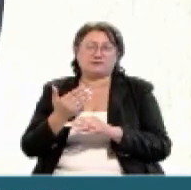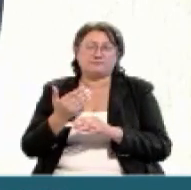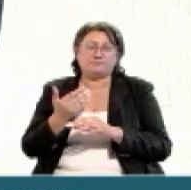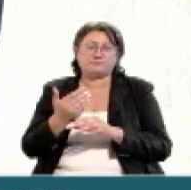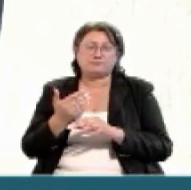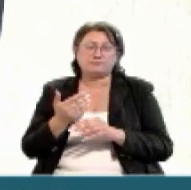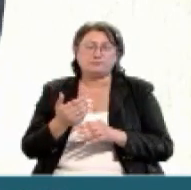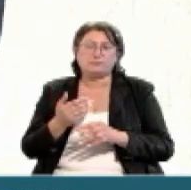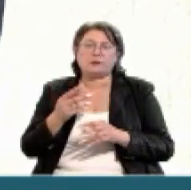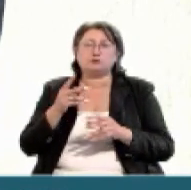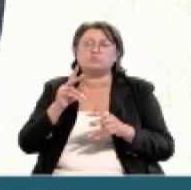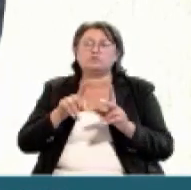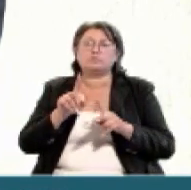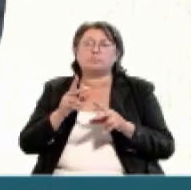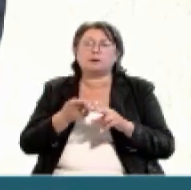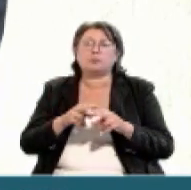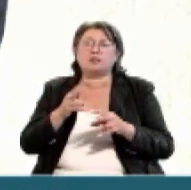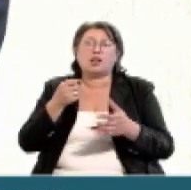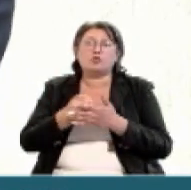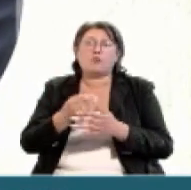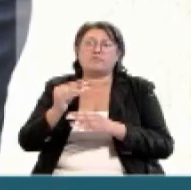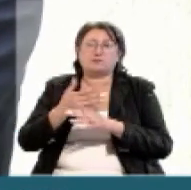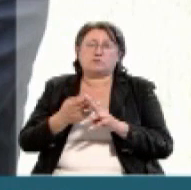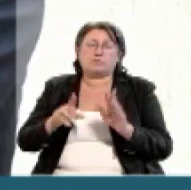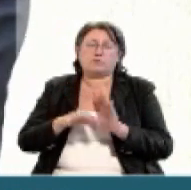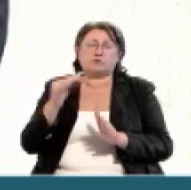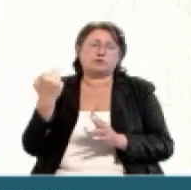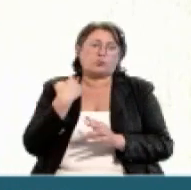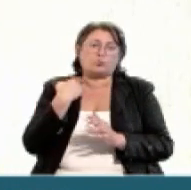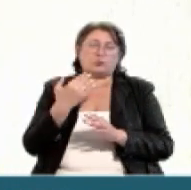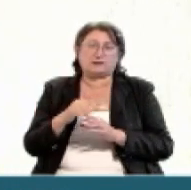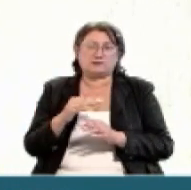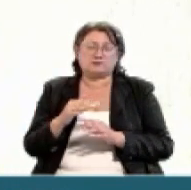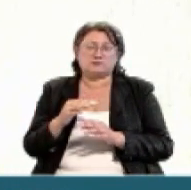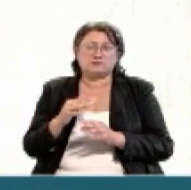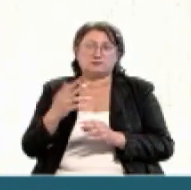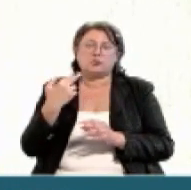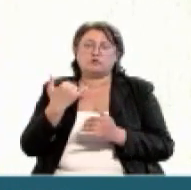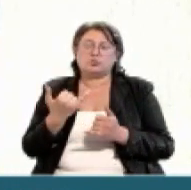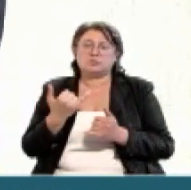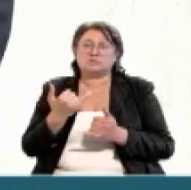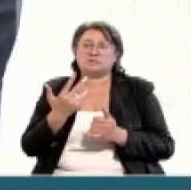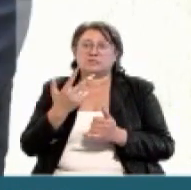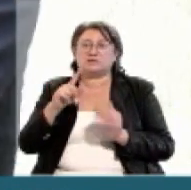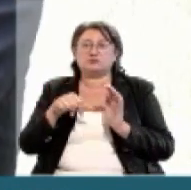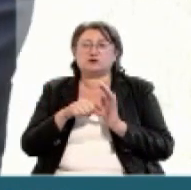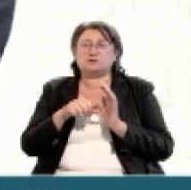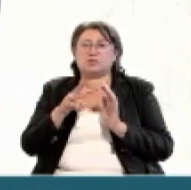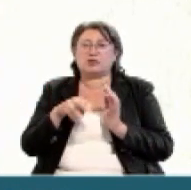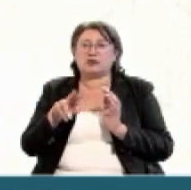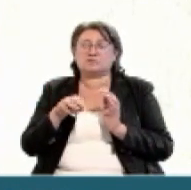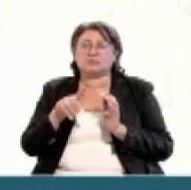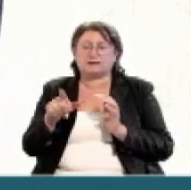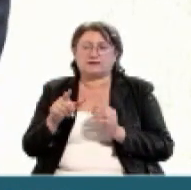кредиторлық қарызға алып келді. Қазір берешек 3,16 миллиард теңгені құрайды. Оның ішінде еңбекақы мен салықтар 941 миллион